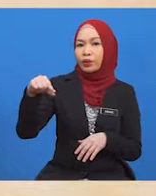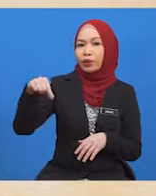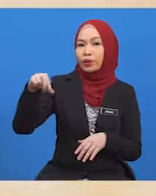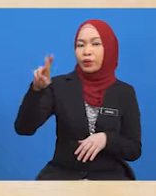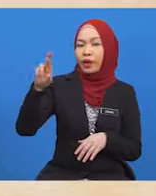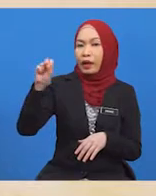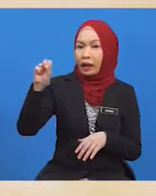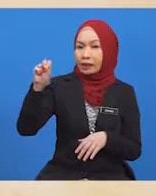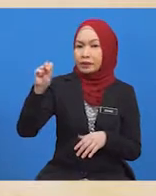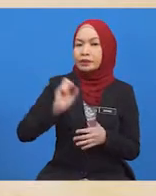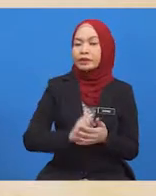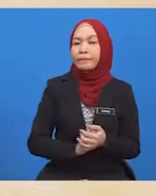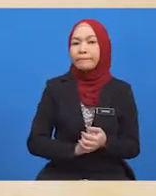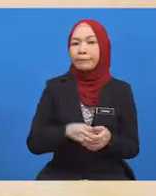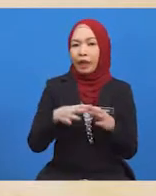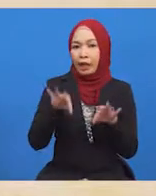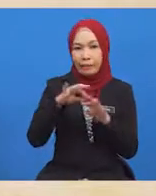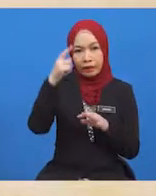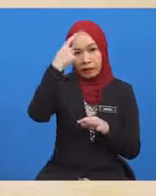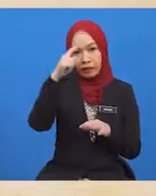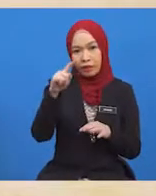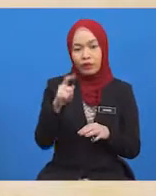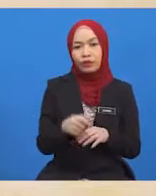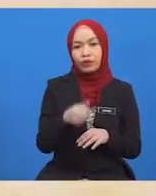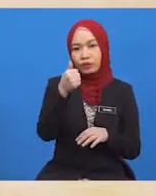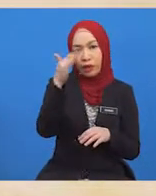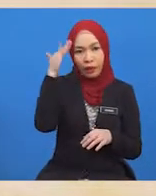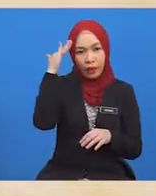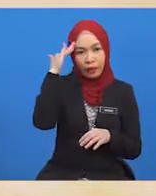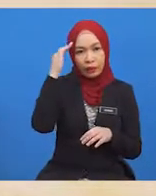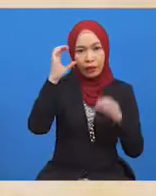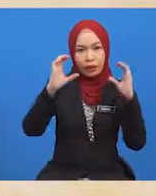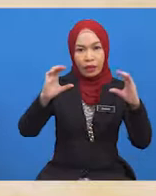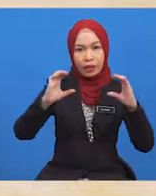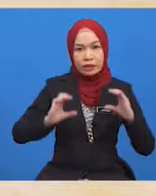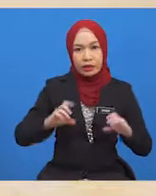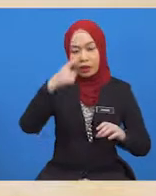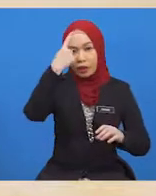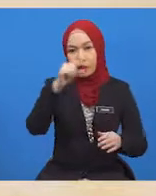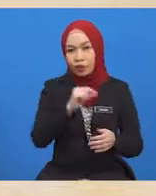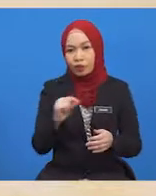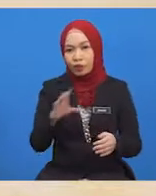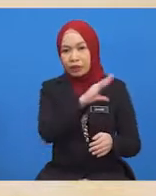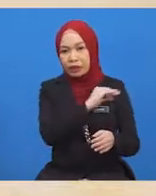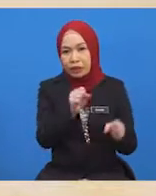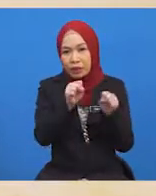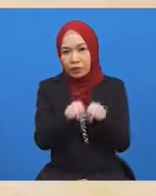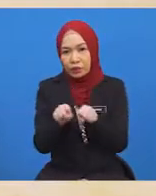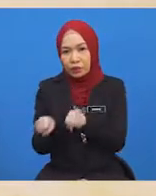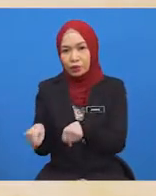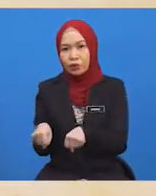Maklumat penting yang murid-murid perlu tahu ialah cara menulis atau menyusun huruf